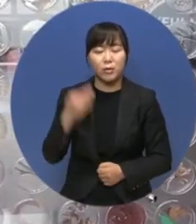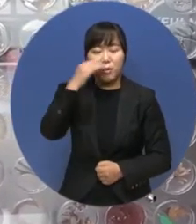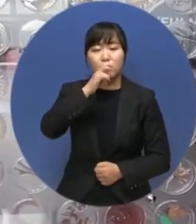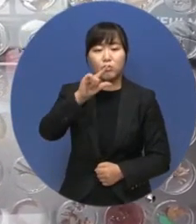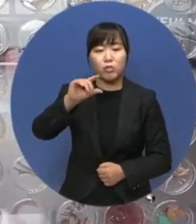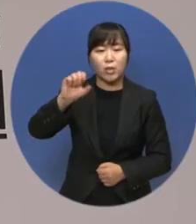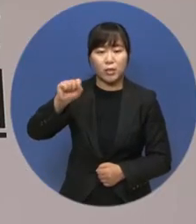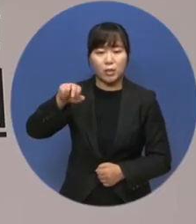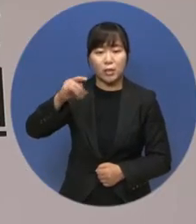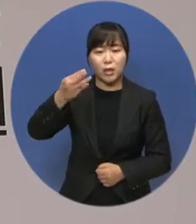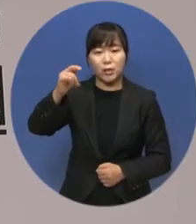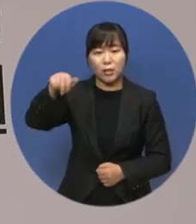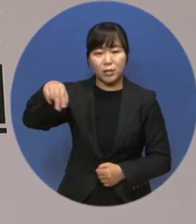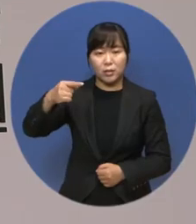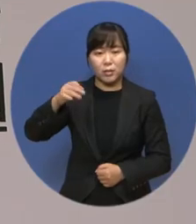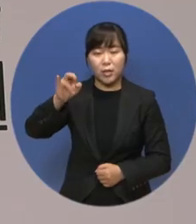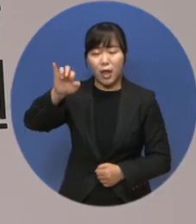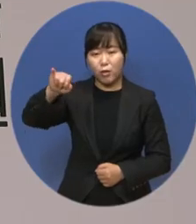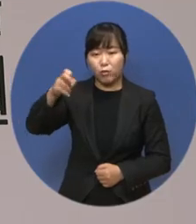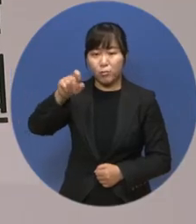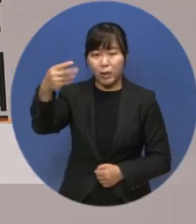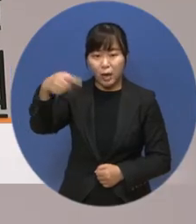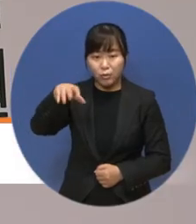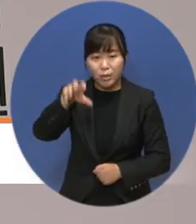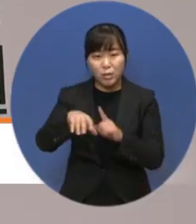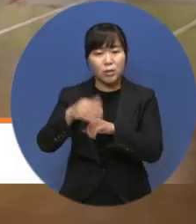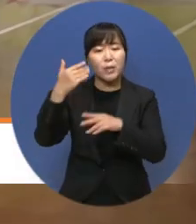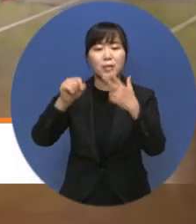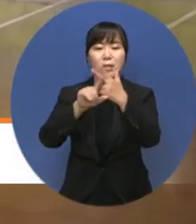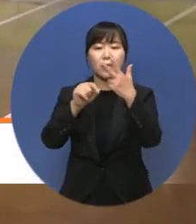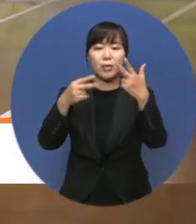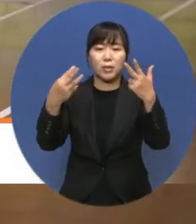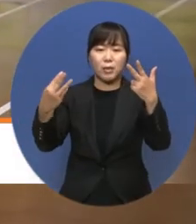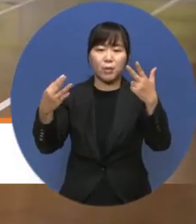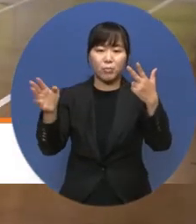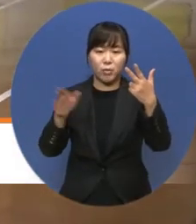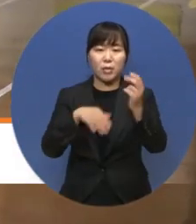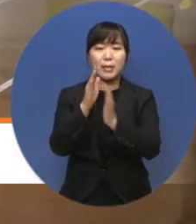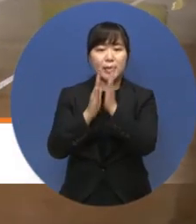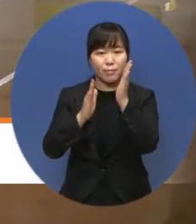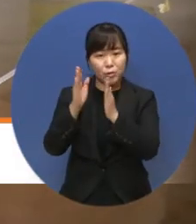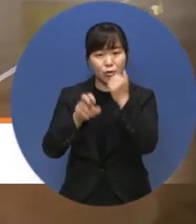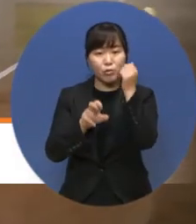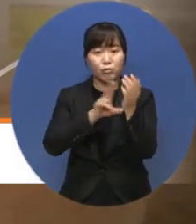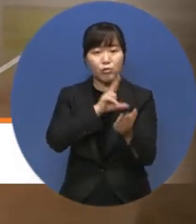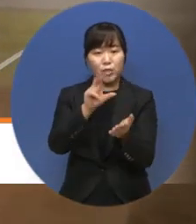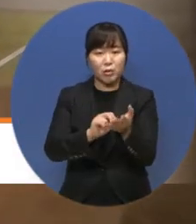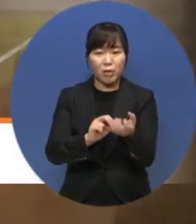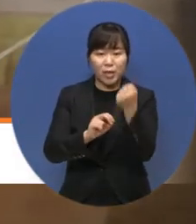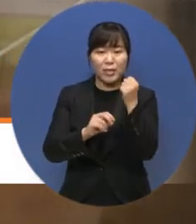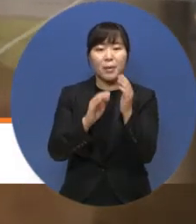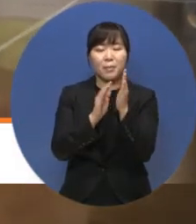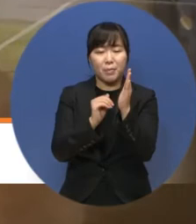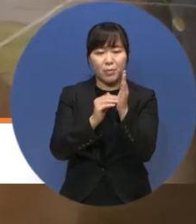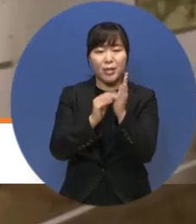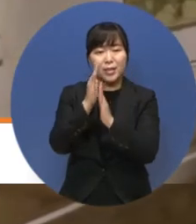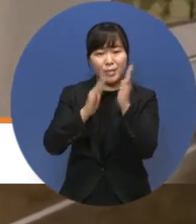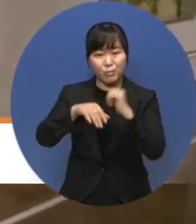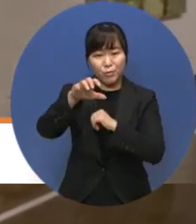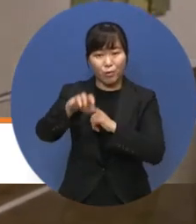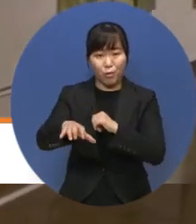GS칼텍스 예울마루 전시실에서는 지난 7월 3일부터 식물을 소재로 한 비밀의 식물원